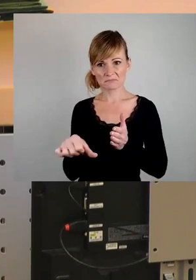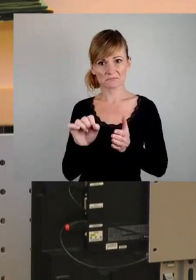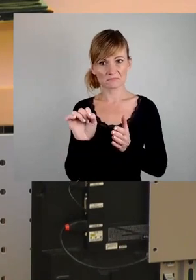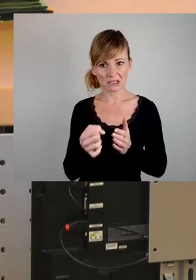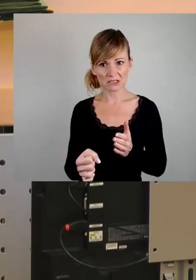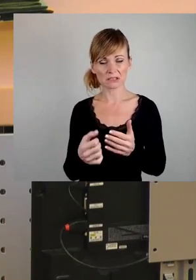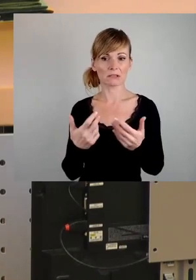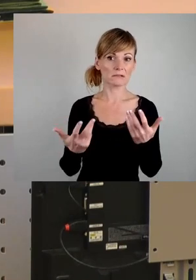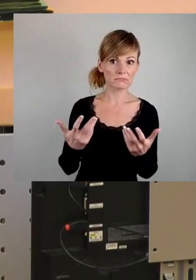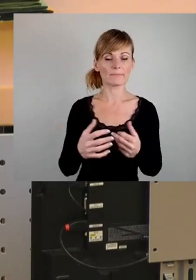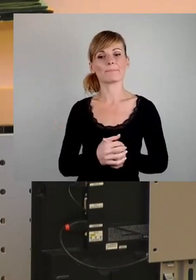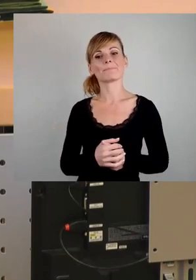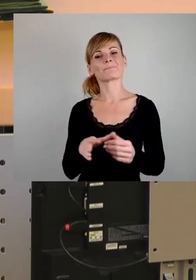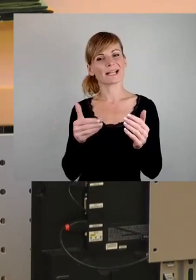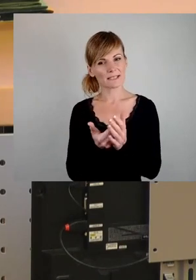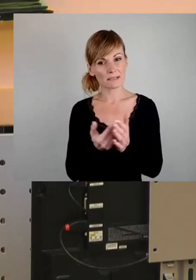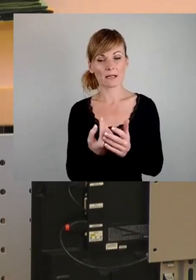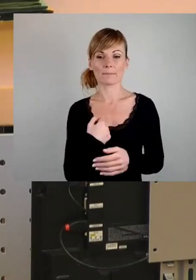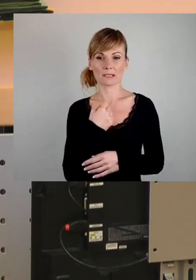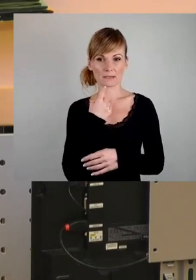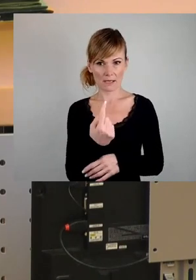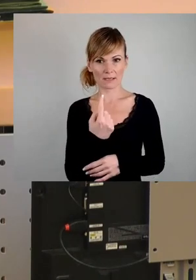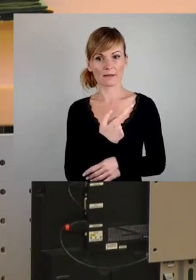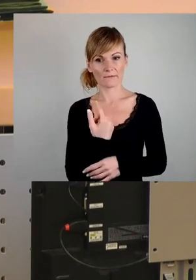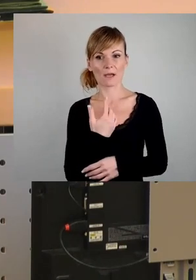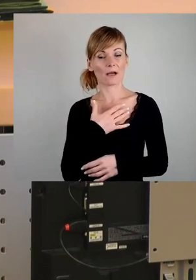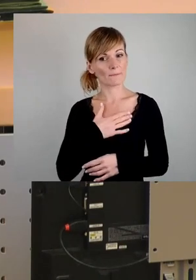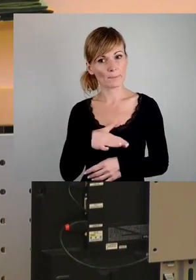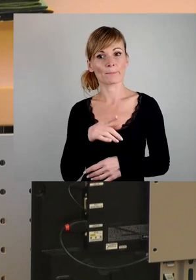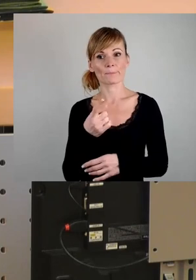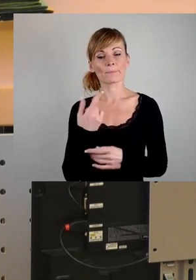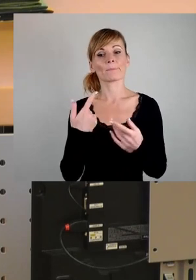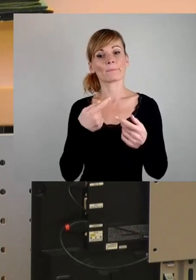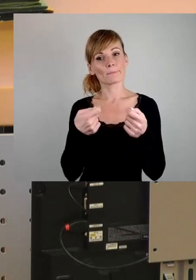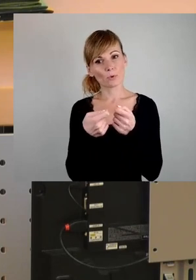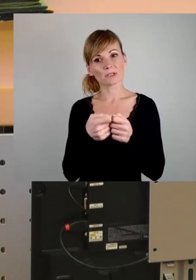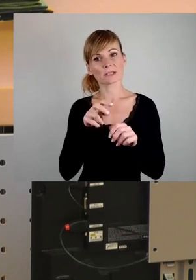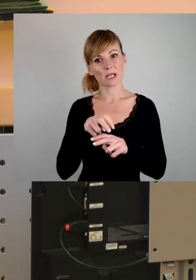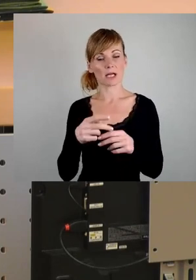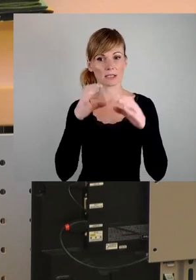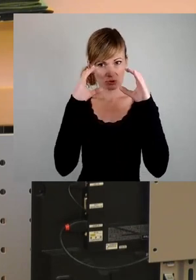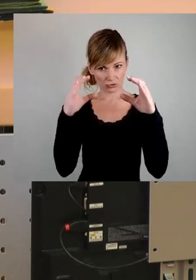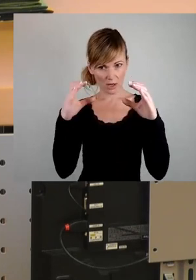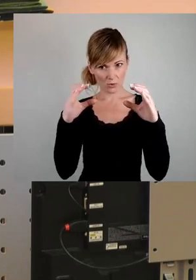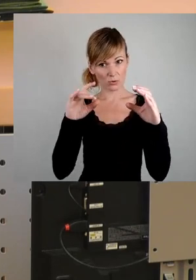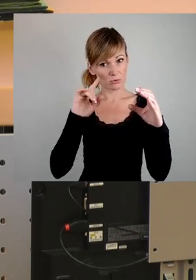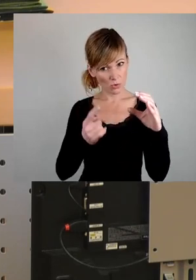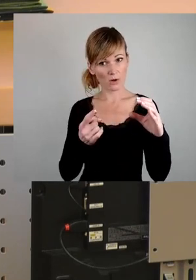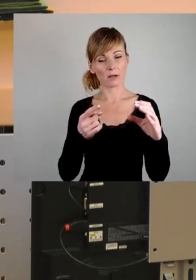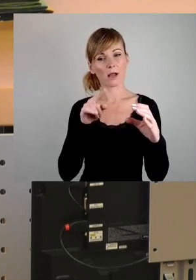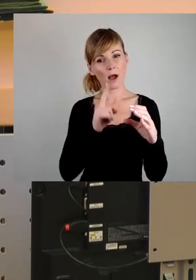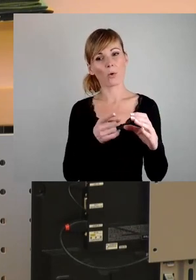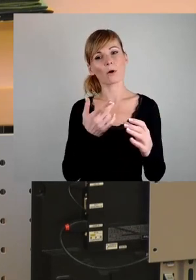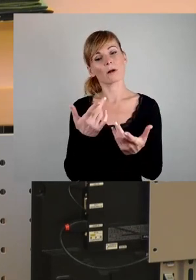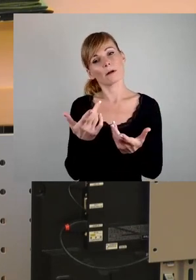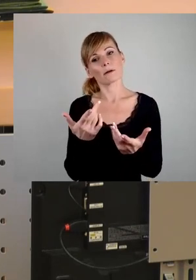wir, wir wollen, dass die Bundesgartenschau auch Leute, dass sich an der Bundesgartenschau